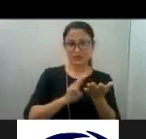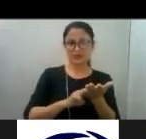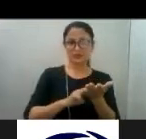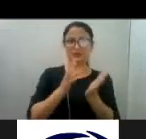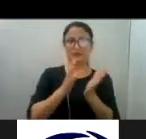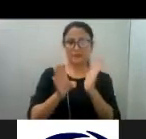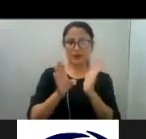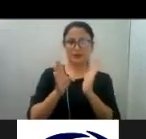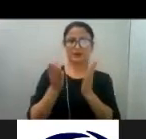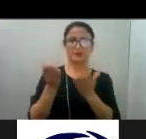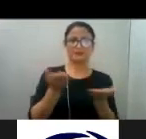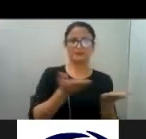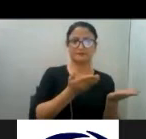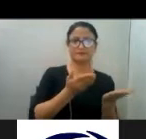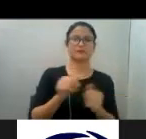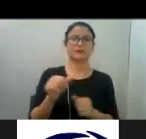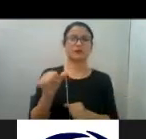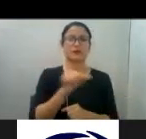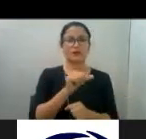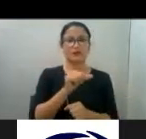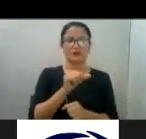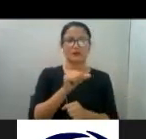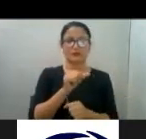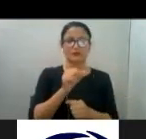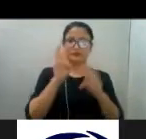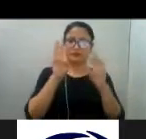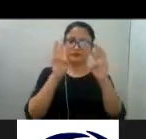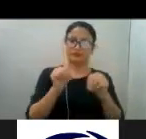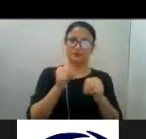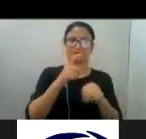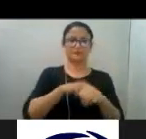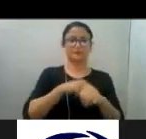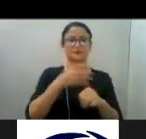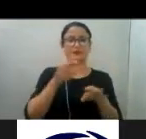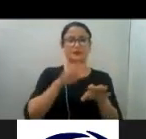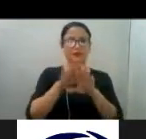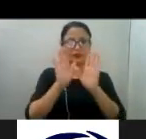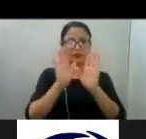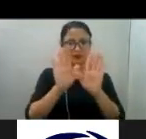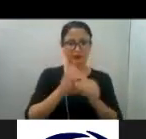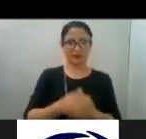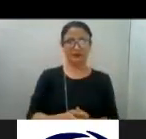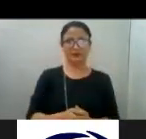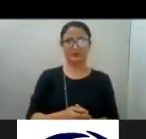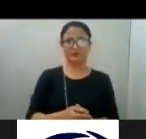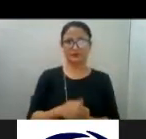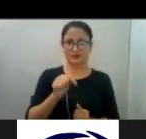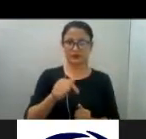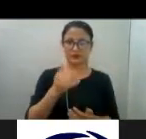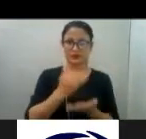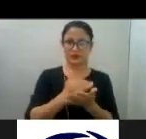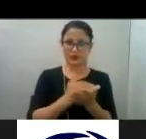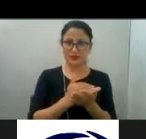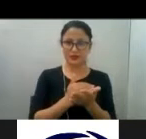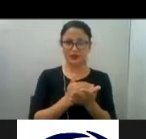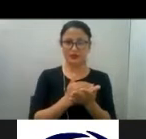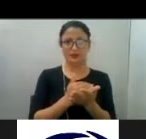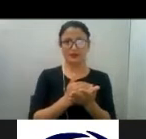सांसदबाट पाल्नुभएको छ, उहाँको महत्त्वपूर्ण समयको लागि धेरै धेरै धन्यवाद। र आजको कार्यक्रममा